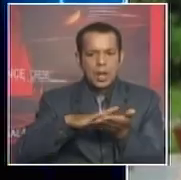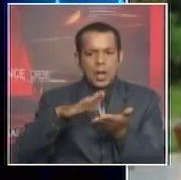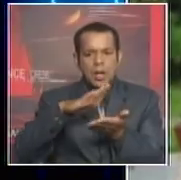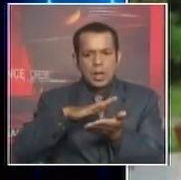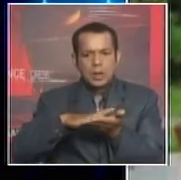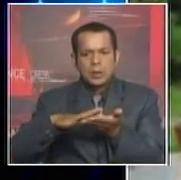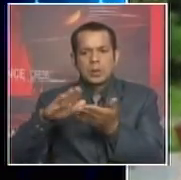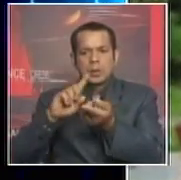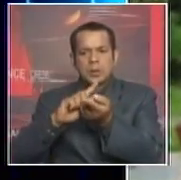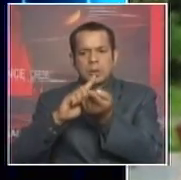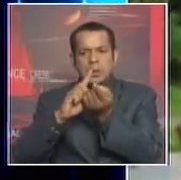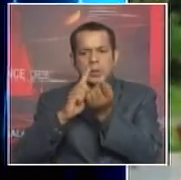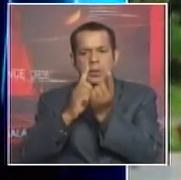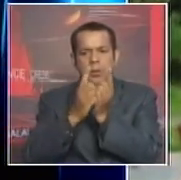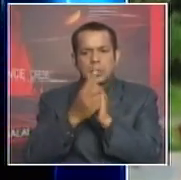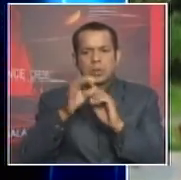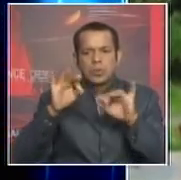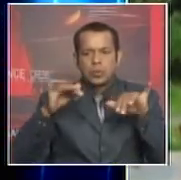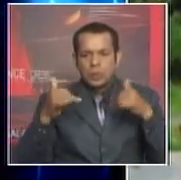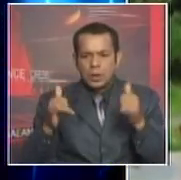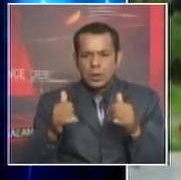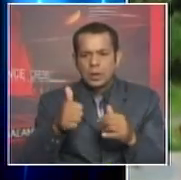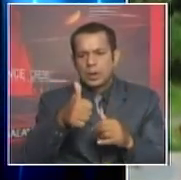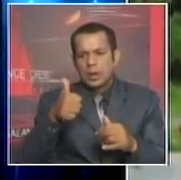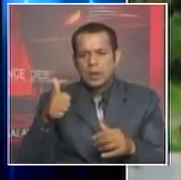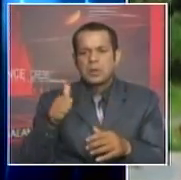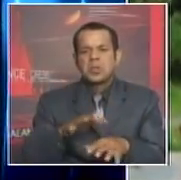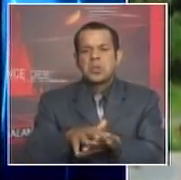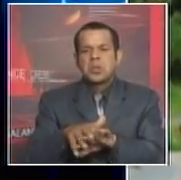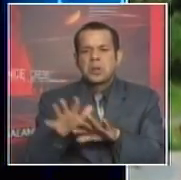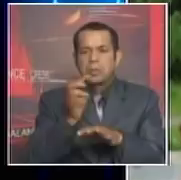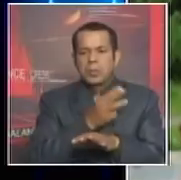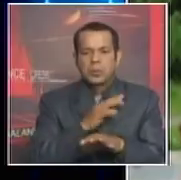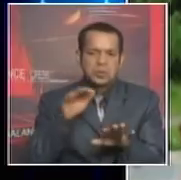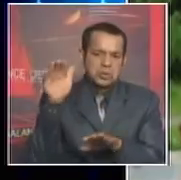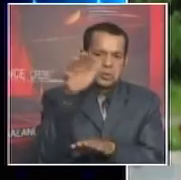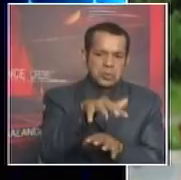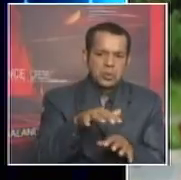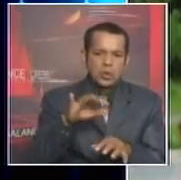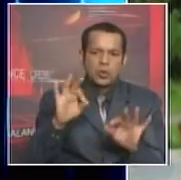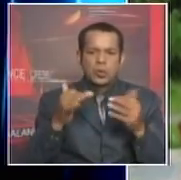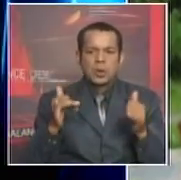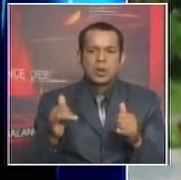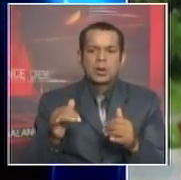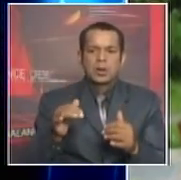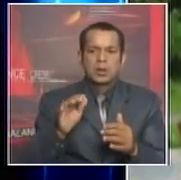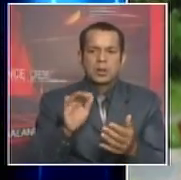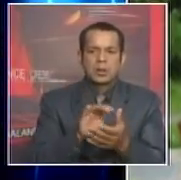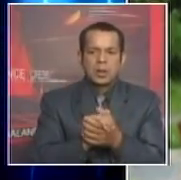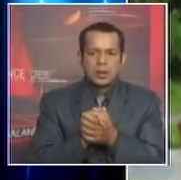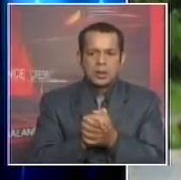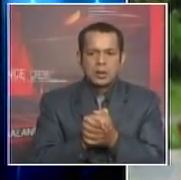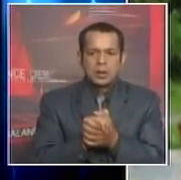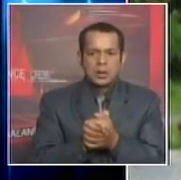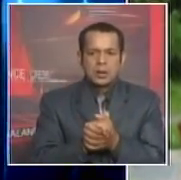चेन्ज हुँदै गयो भने, किनभने अहिले चाहिँ धुलीखेल एकदमै प्याक छ। अब हामीले त साथीहरू हो, धुलीखेलका साथीहरूले चाहिँ